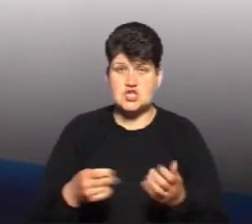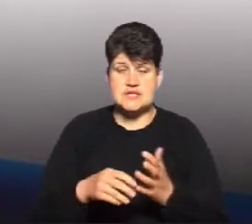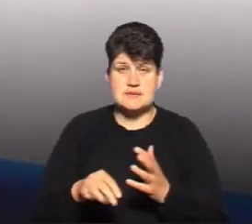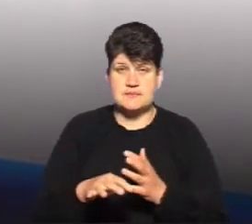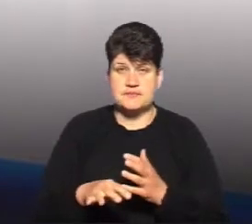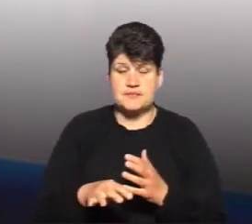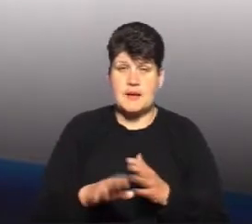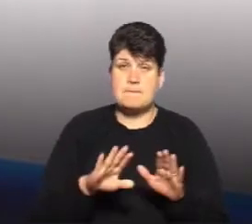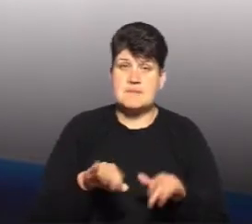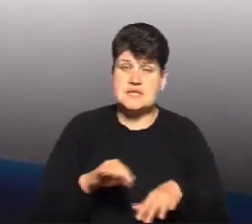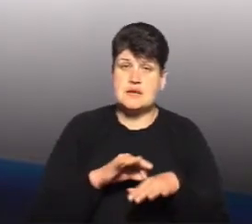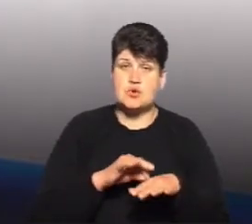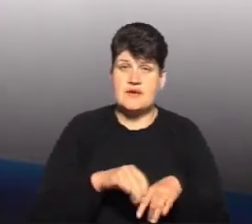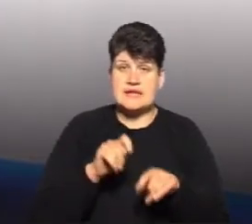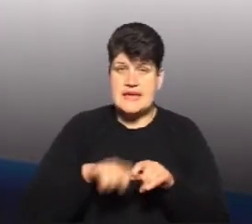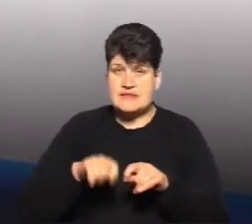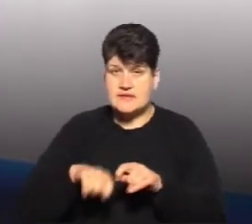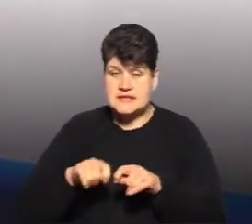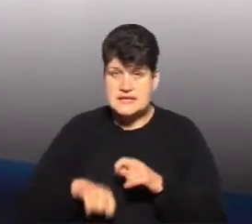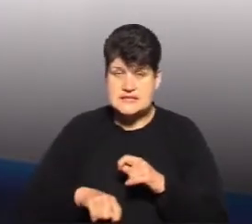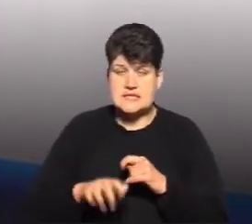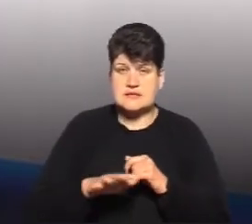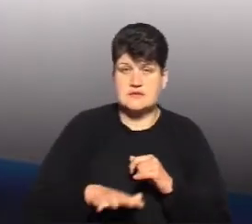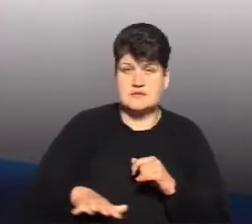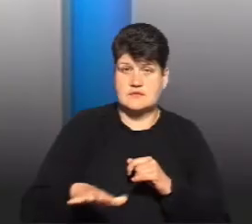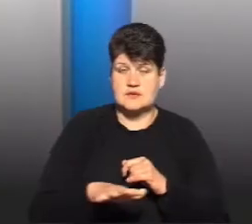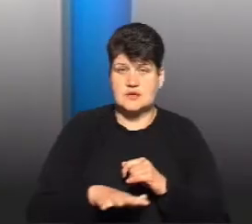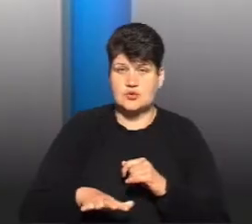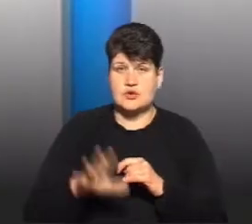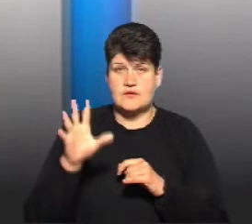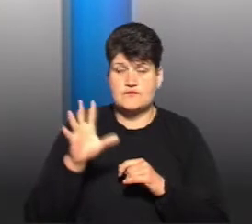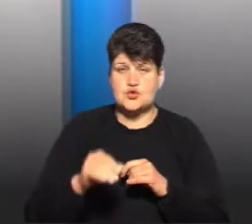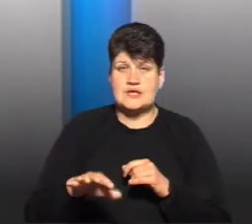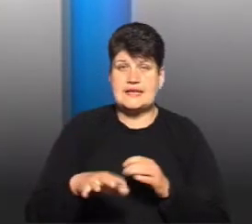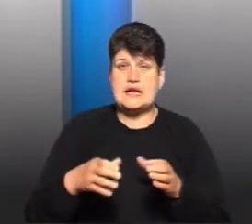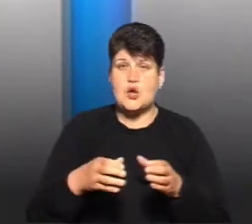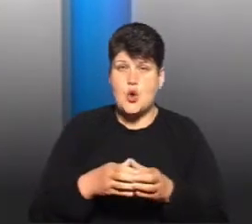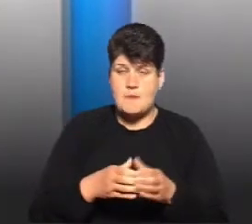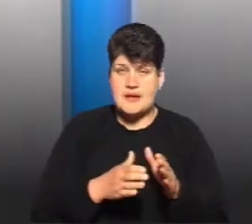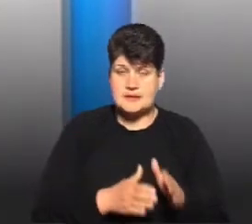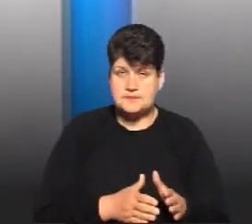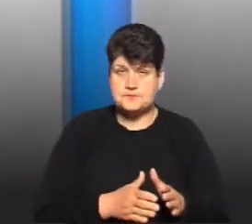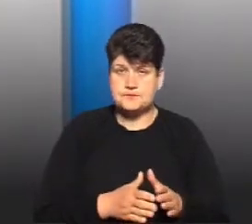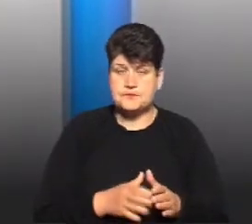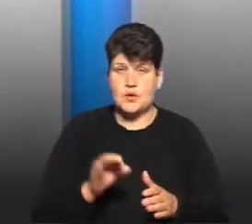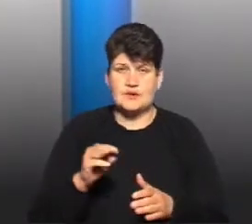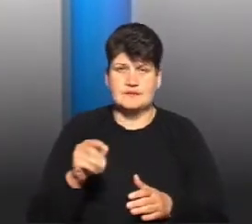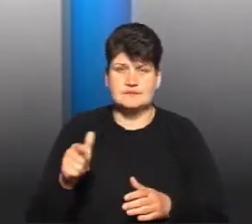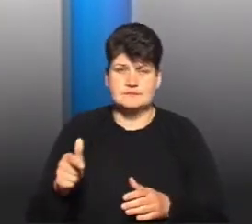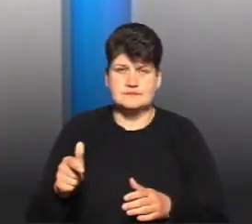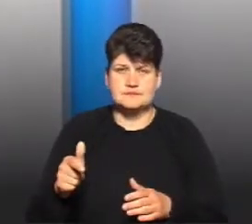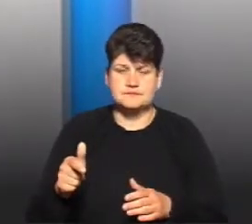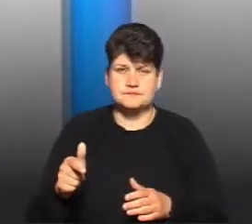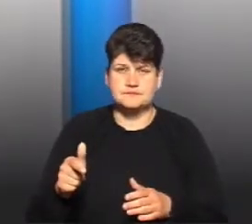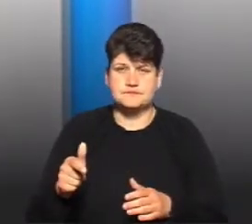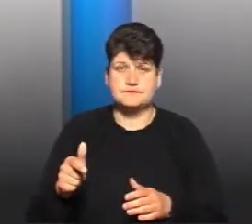проведення інвентаризації земель у межах території всієї територіальної громади, так, або якоїсь адміністративно-територіальної одиниці,